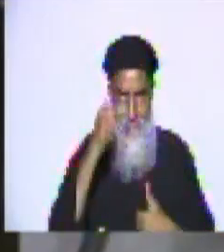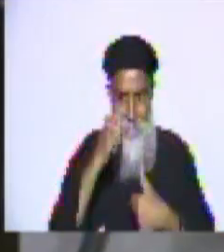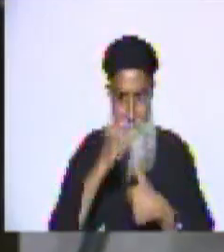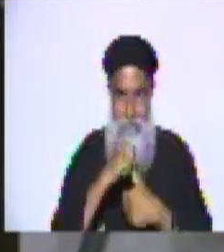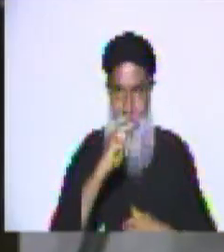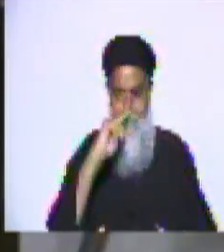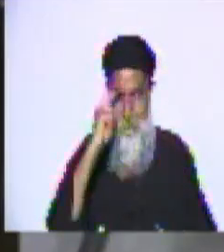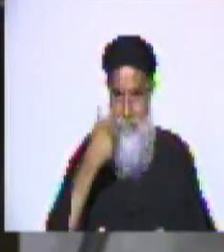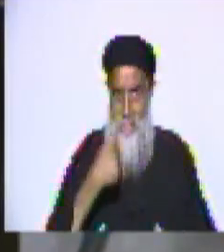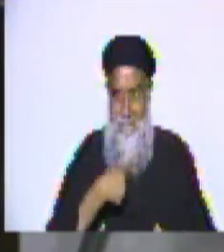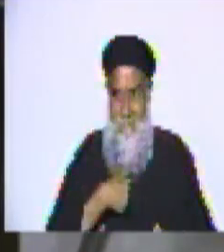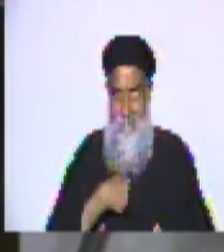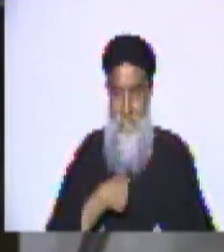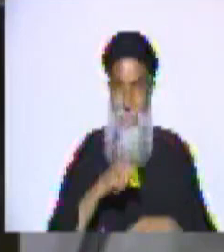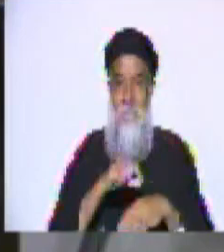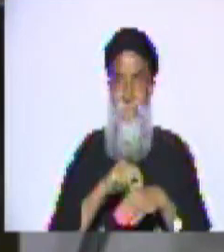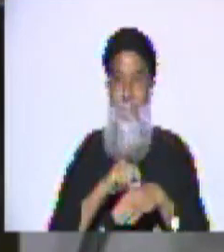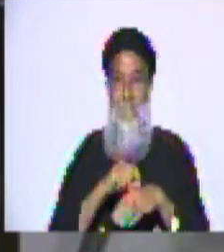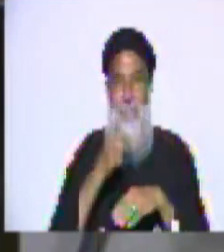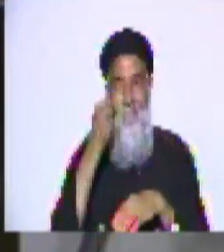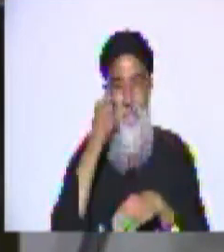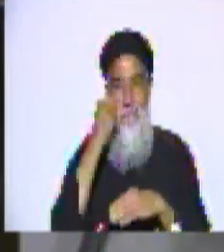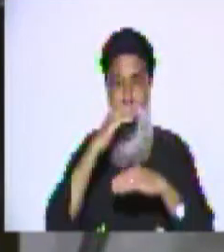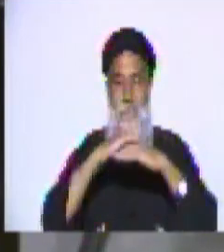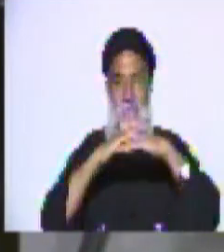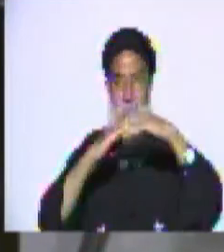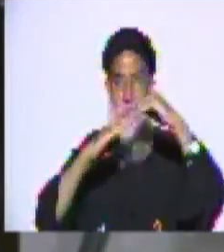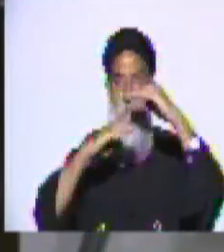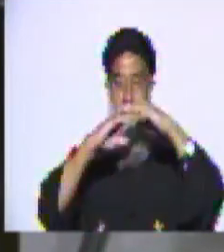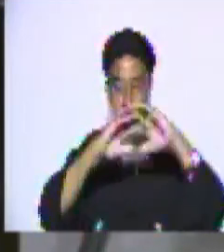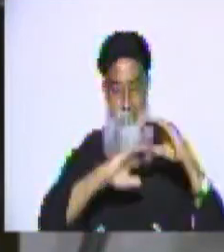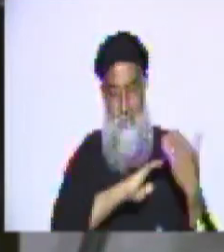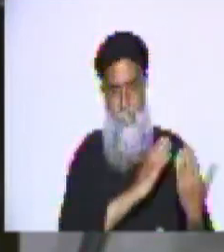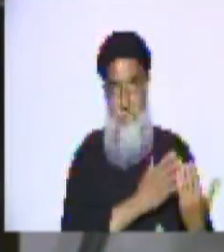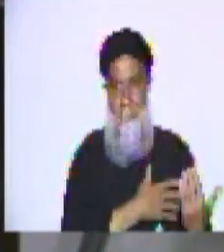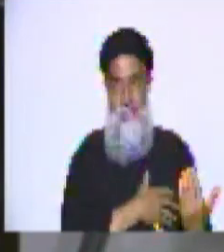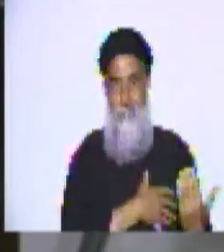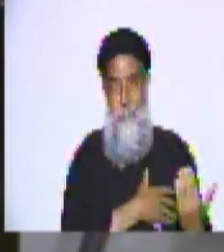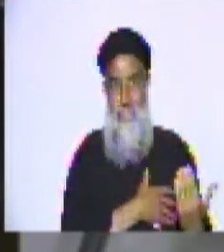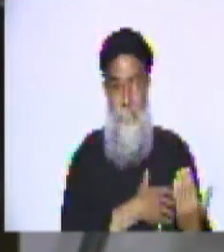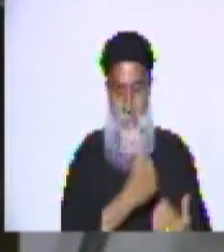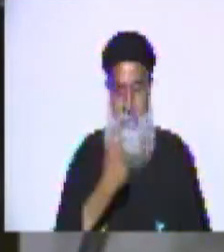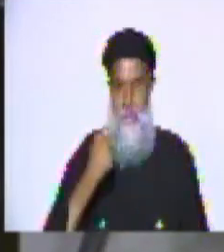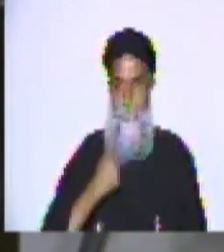الإنسان يعني الأساس الإيماني بتاعه.